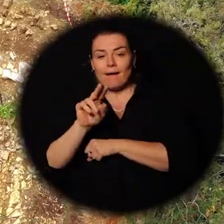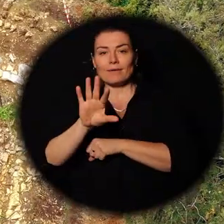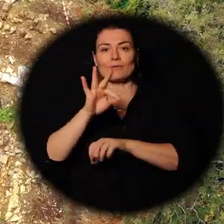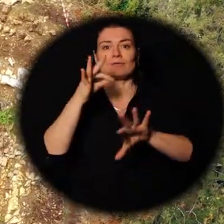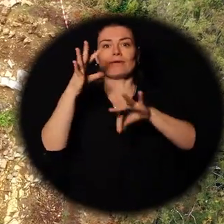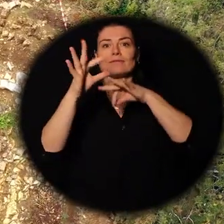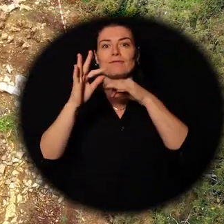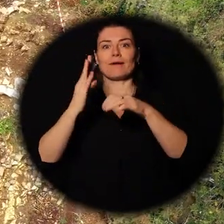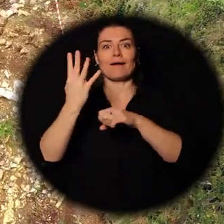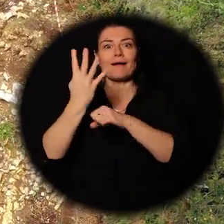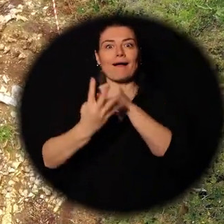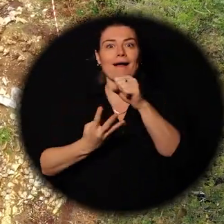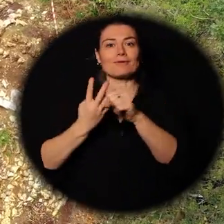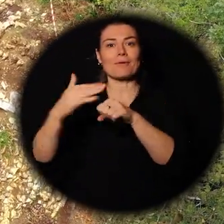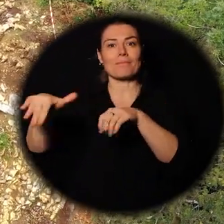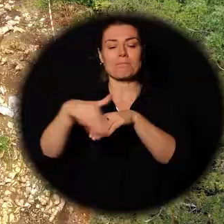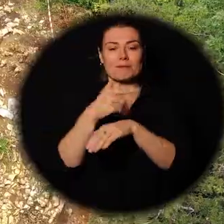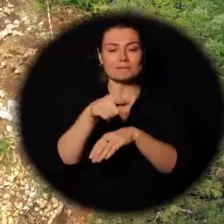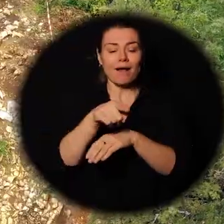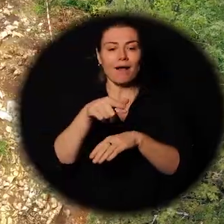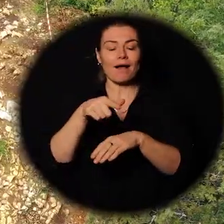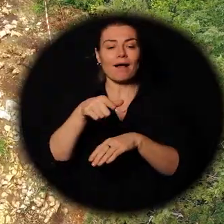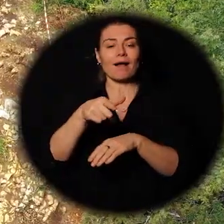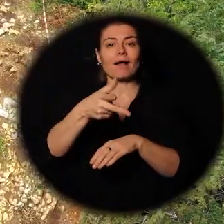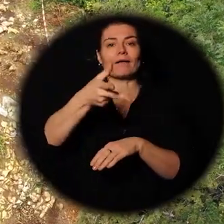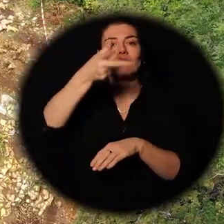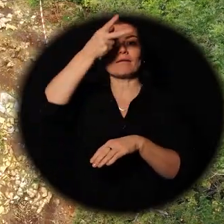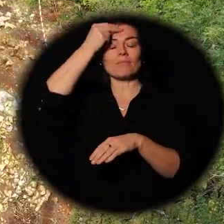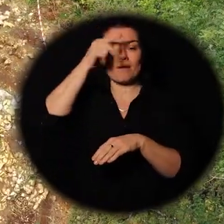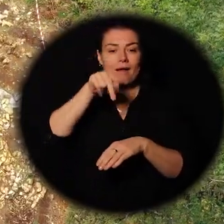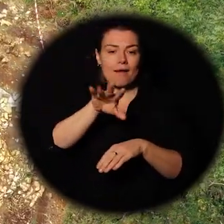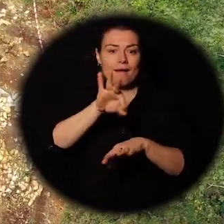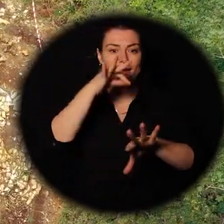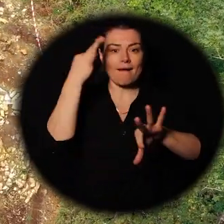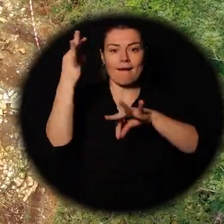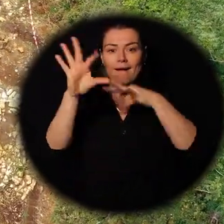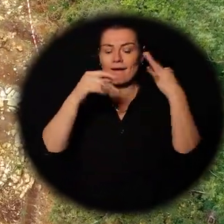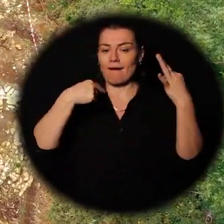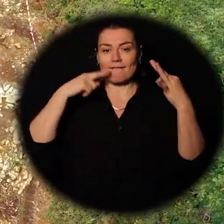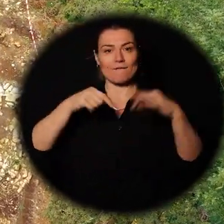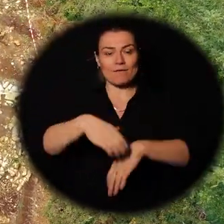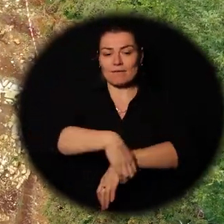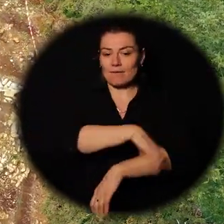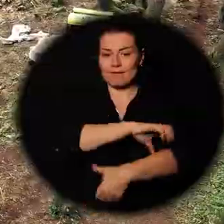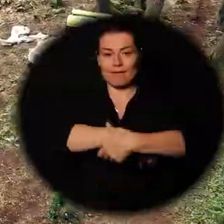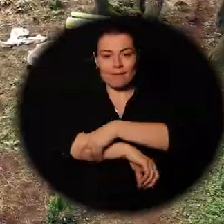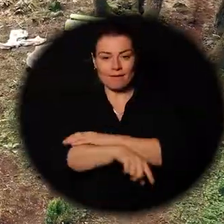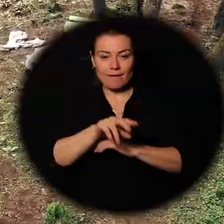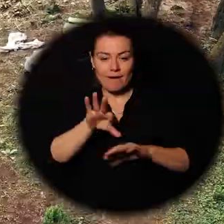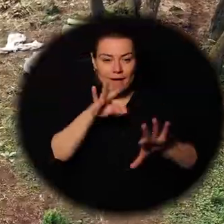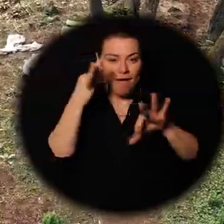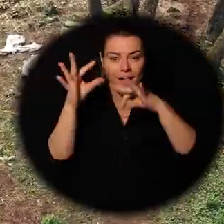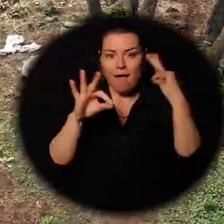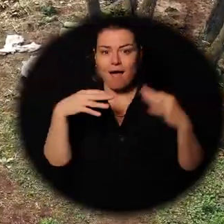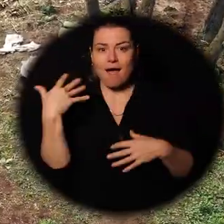là, au bout de 4 ans, on commence à prendre la mesure de l'investissement nécessaire à la construction de ces édifices, en